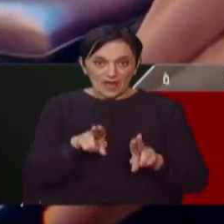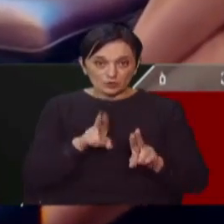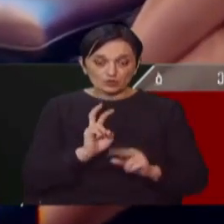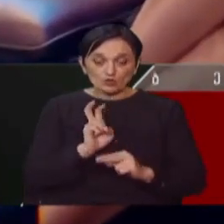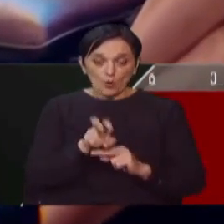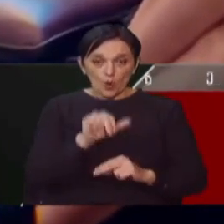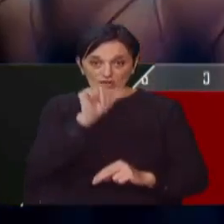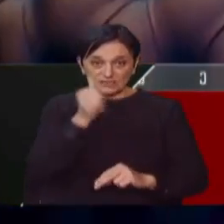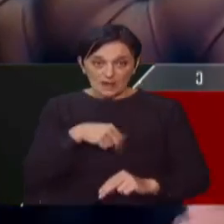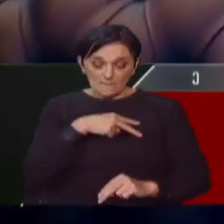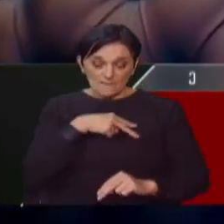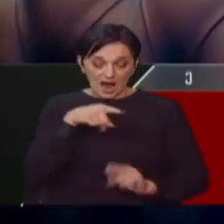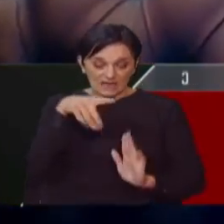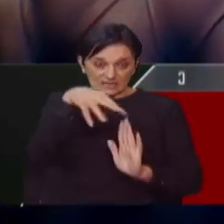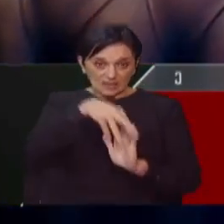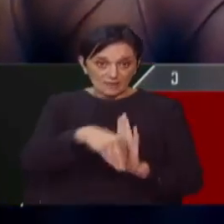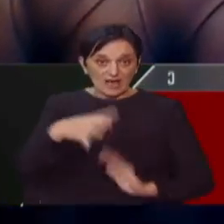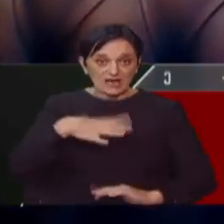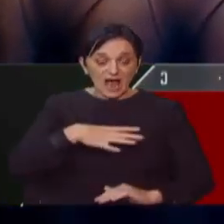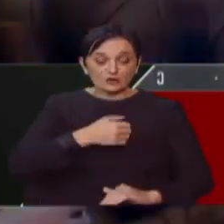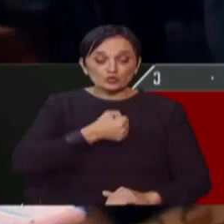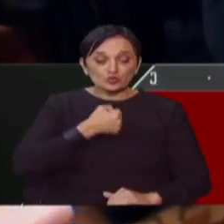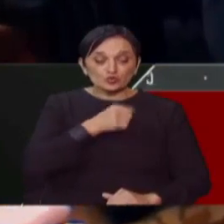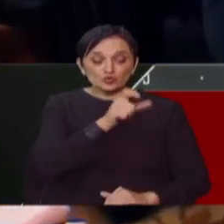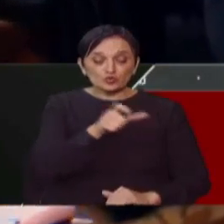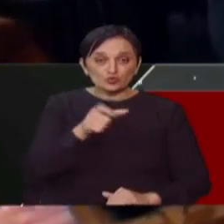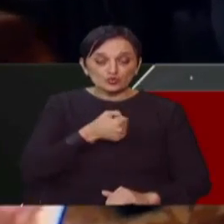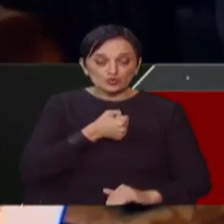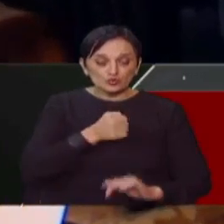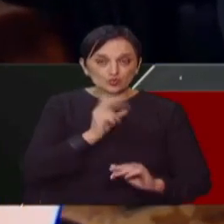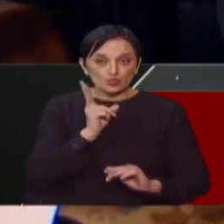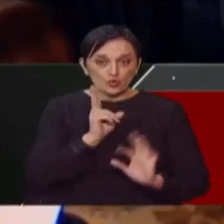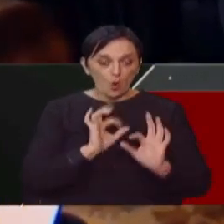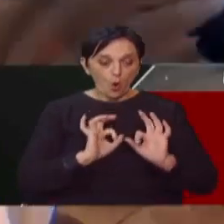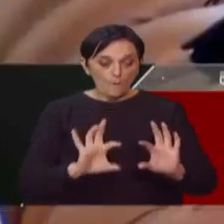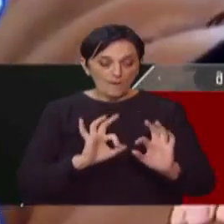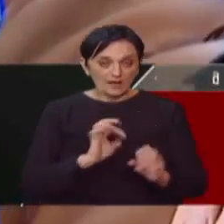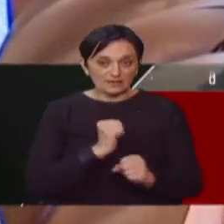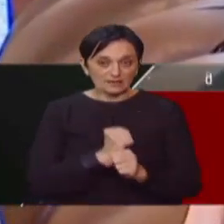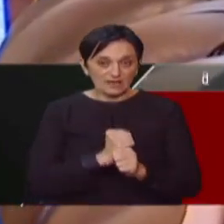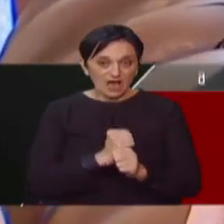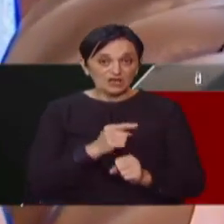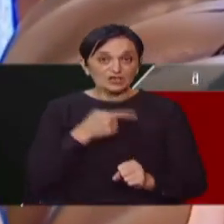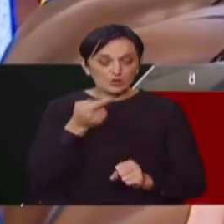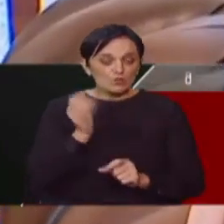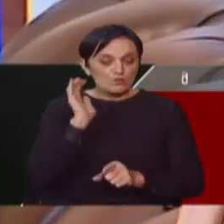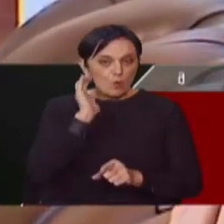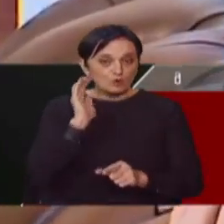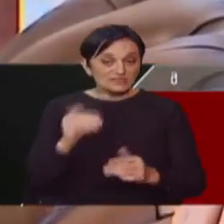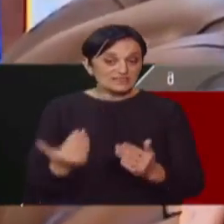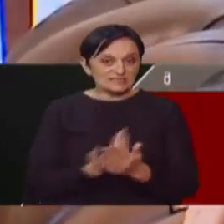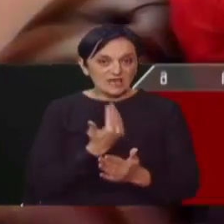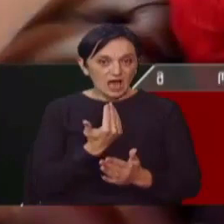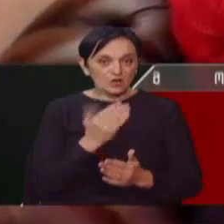მოვიდა საბერძნეთის პარლამენტში იმისთვის, რომ ქართულ ჟურნალისტებთან გაეკეთებინა კომენტარი მას შემდეგ, რაც მანაც მოისმინა